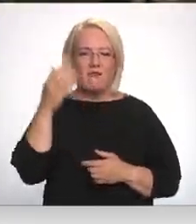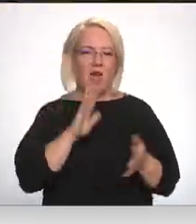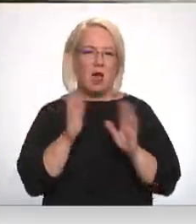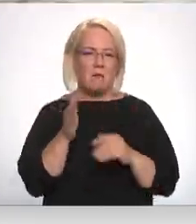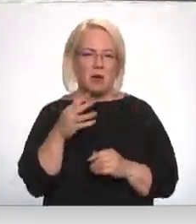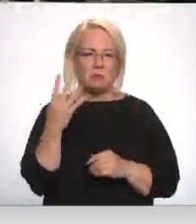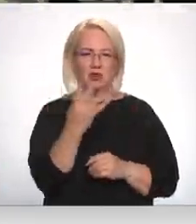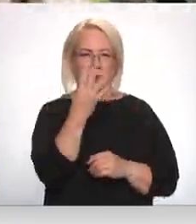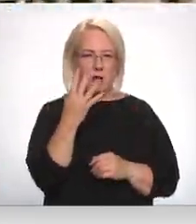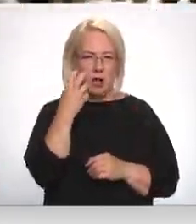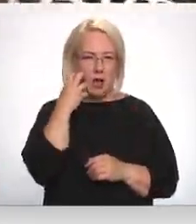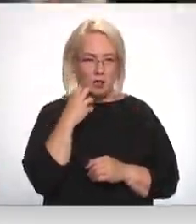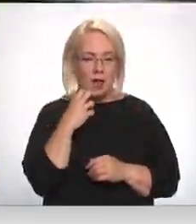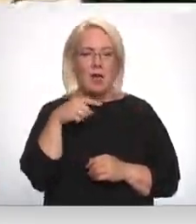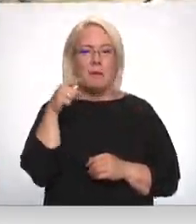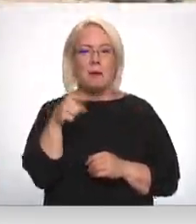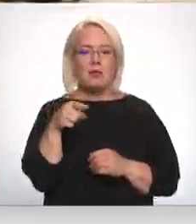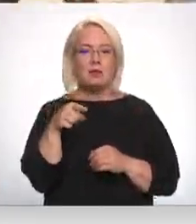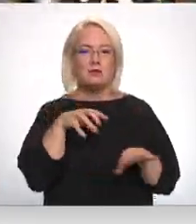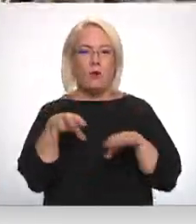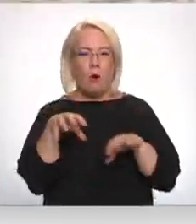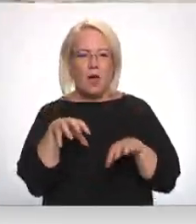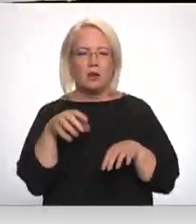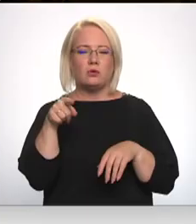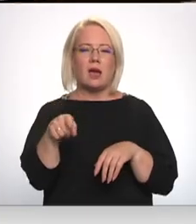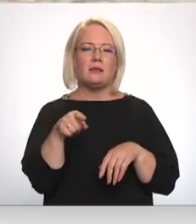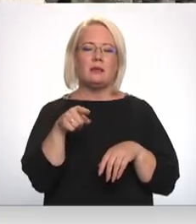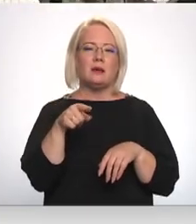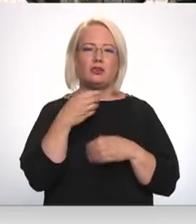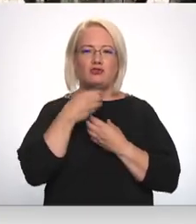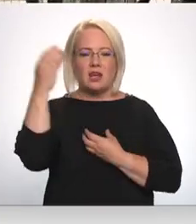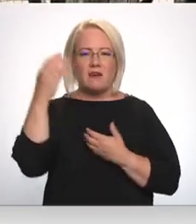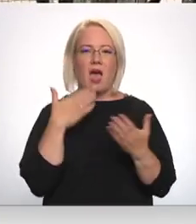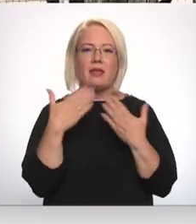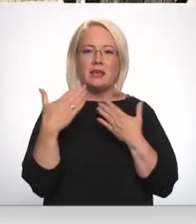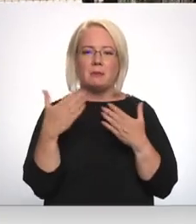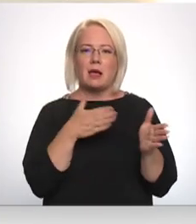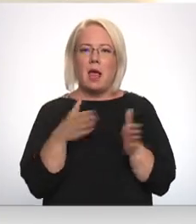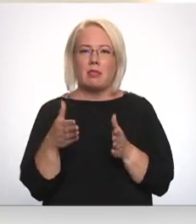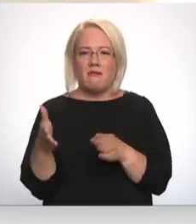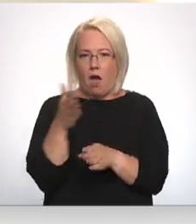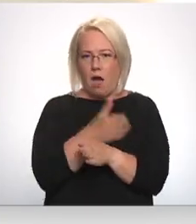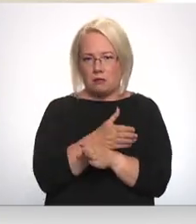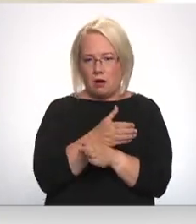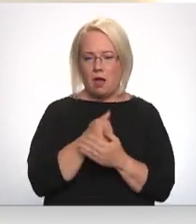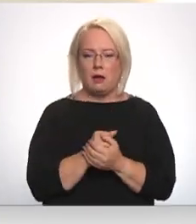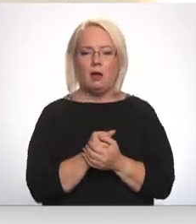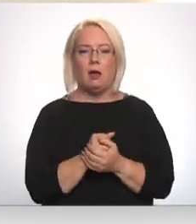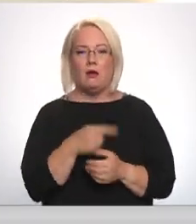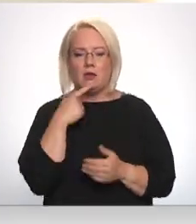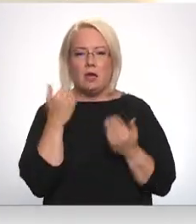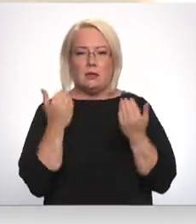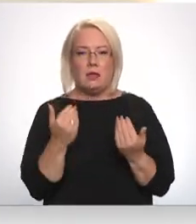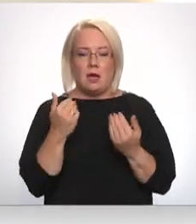4 gadu vecumu. Zooloģiskajos dārzos mēdz gadīties, ka žirafe attiecībām ir gatava nedaudz ātrāk. Tagad viņai sākusies